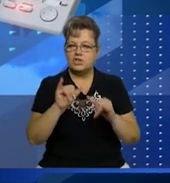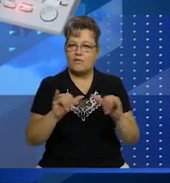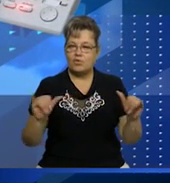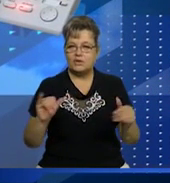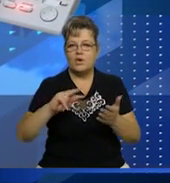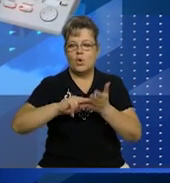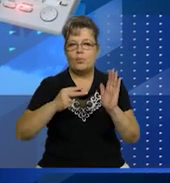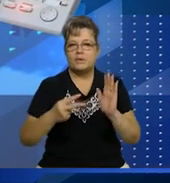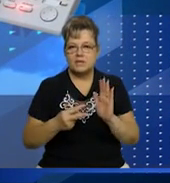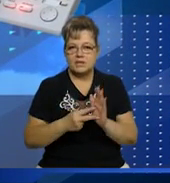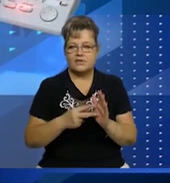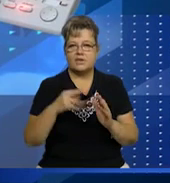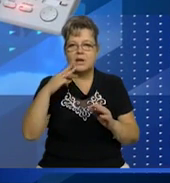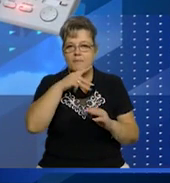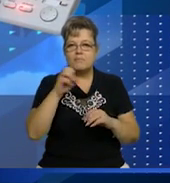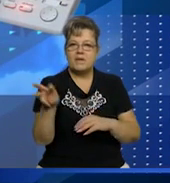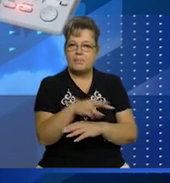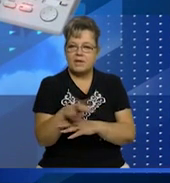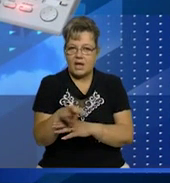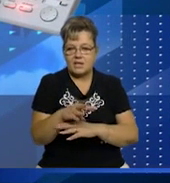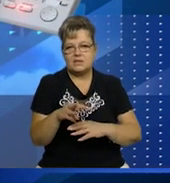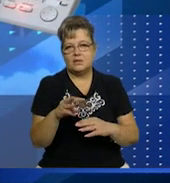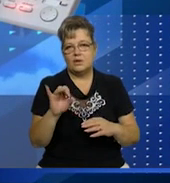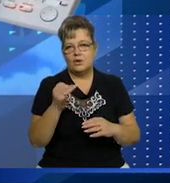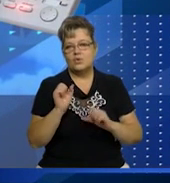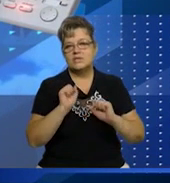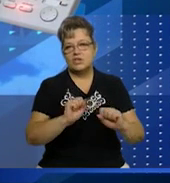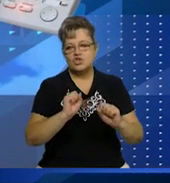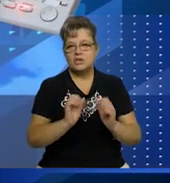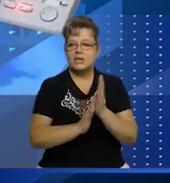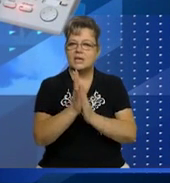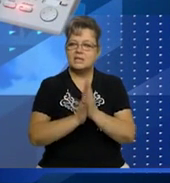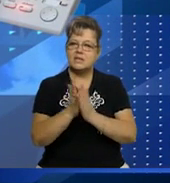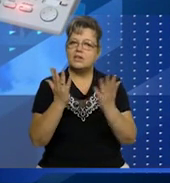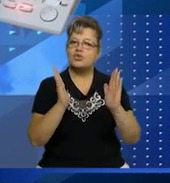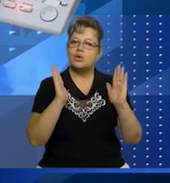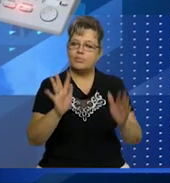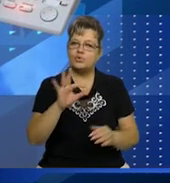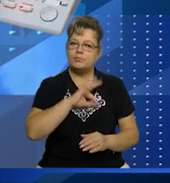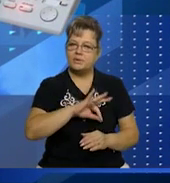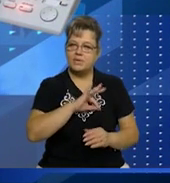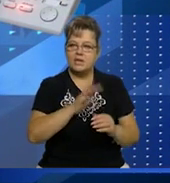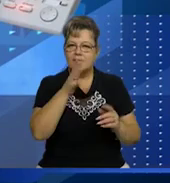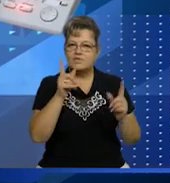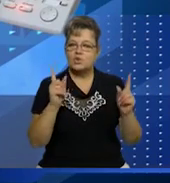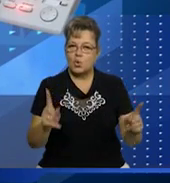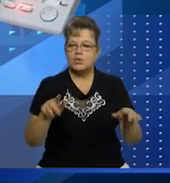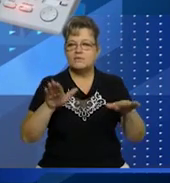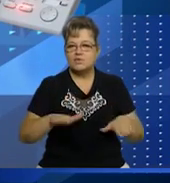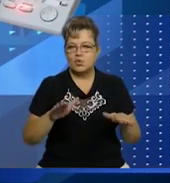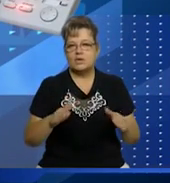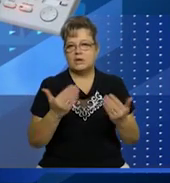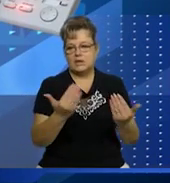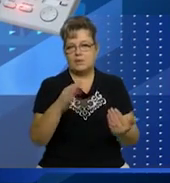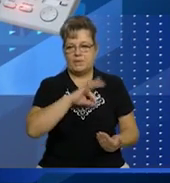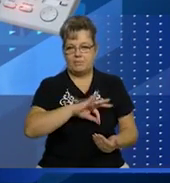индивидуальных пчеловодов о запланированных мероприятиях, о средствах защиты растений, которые будут применены, в сроках и